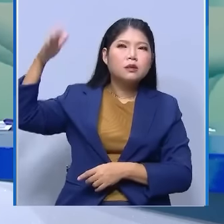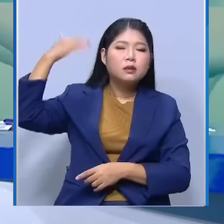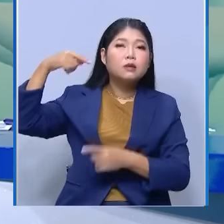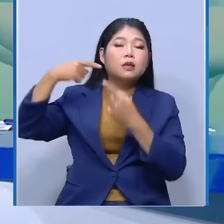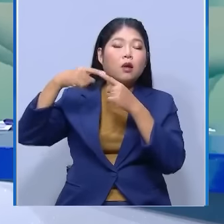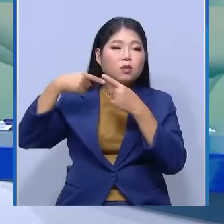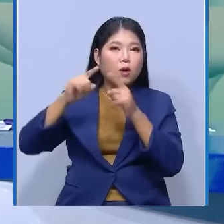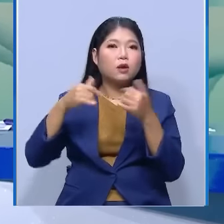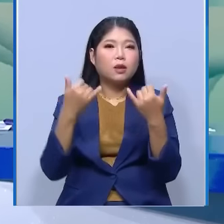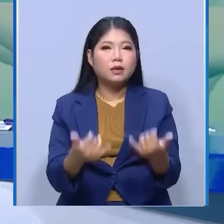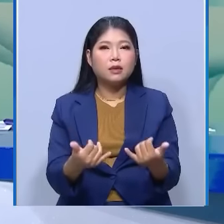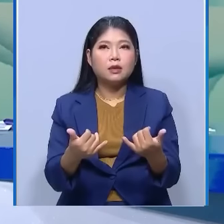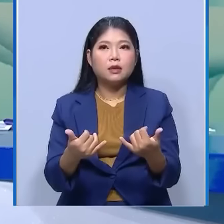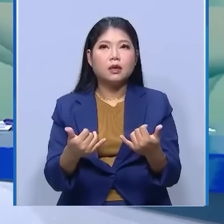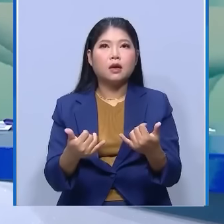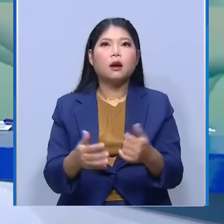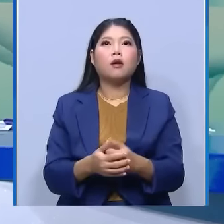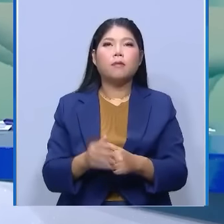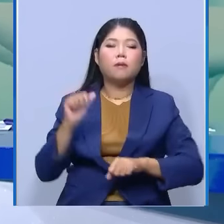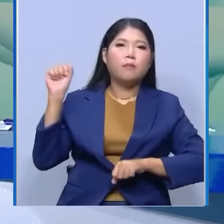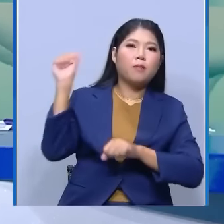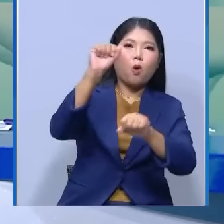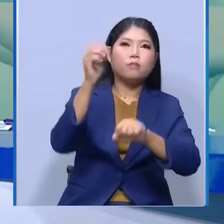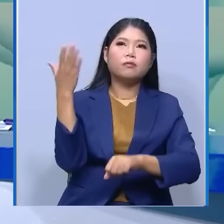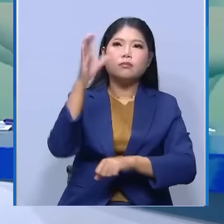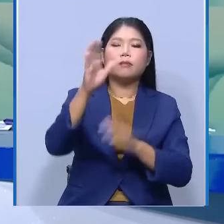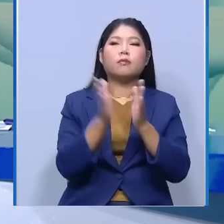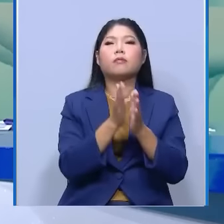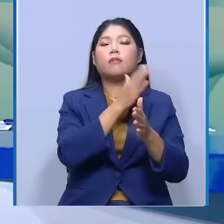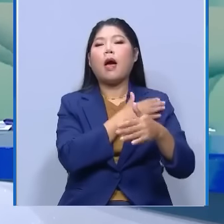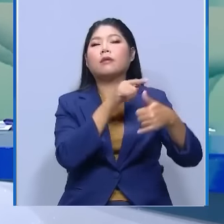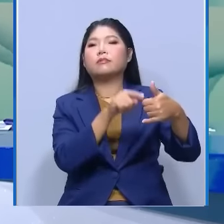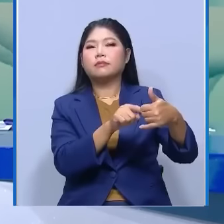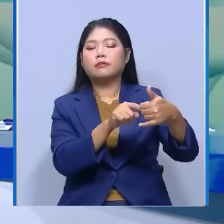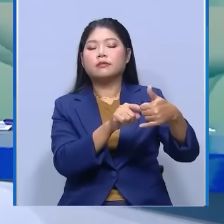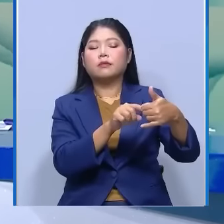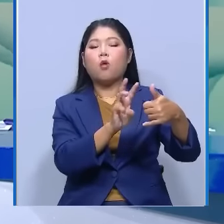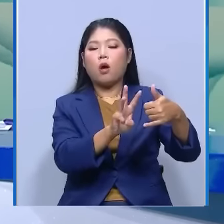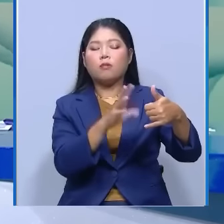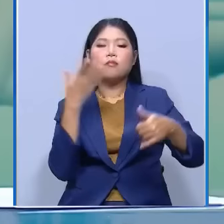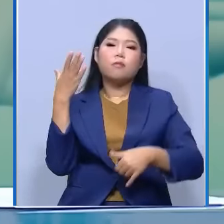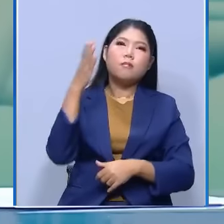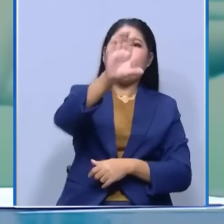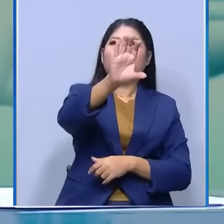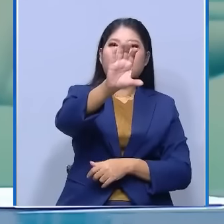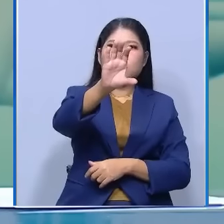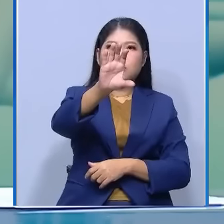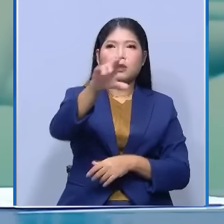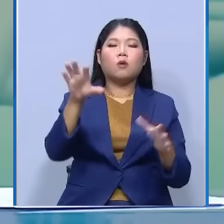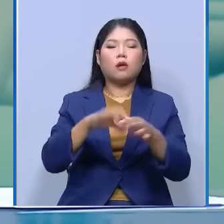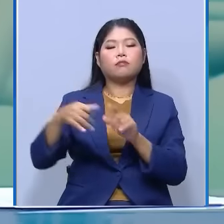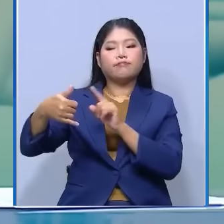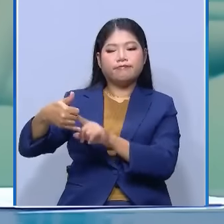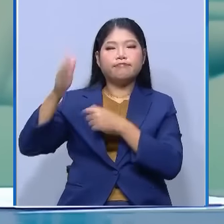ที่เกิดการโต้เดือดขึ้นมาเนี่ยเพราะว่าพระอาจารย์เนี่ยท่านก็มาแสดงความเห็นถึงการทำหน้าที่พิธีกรของคุ